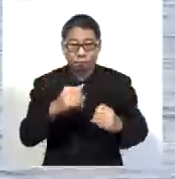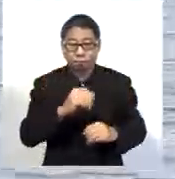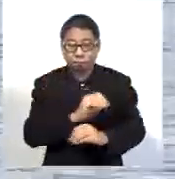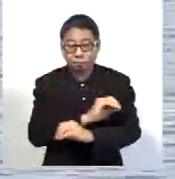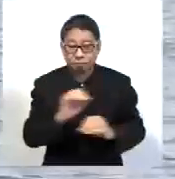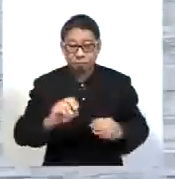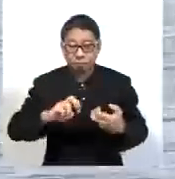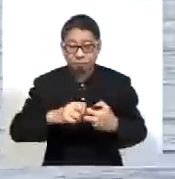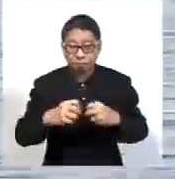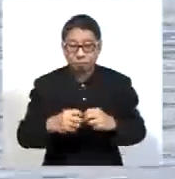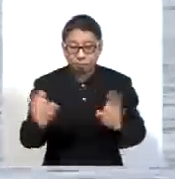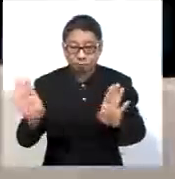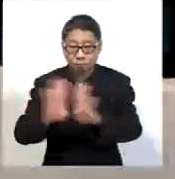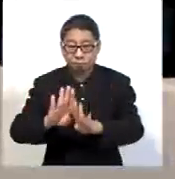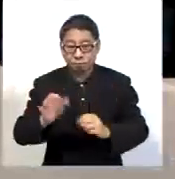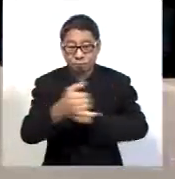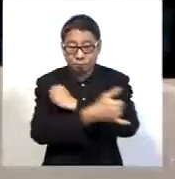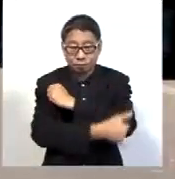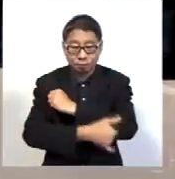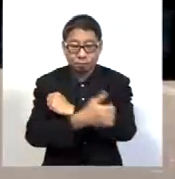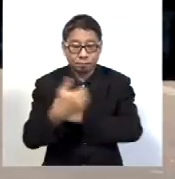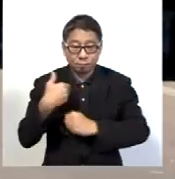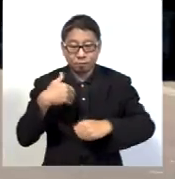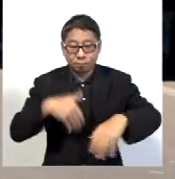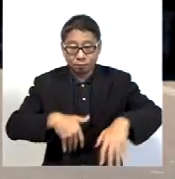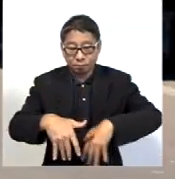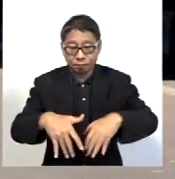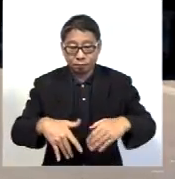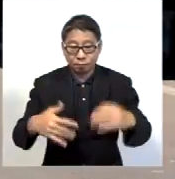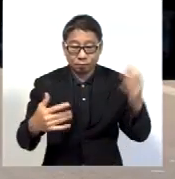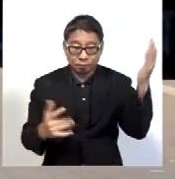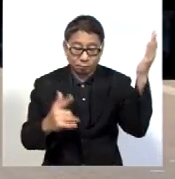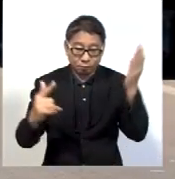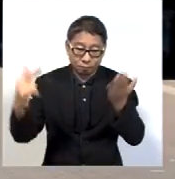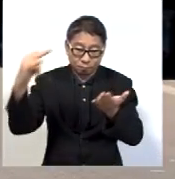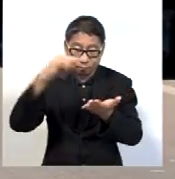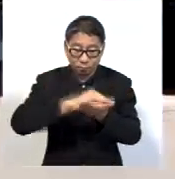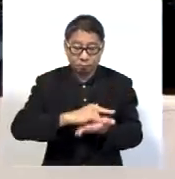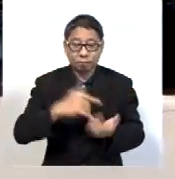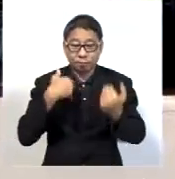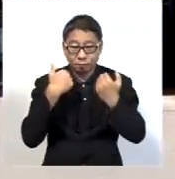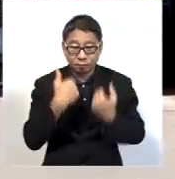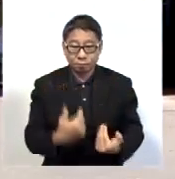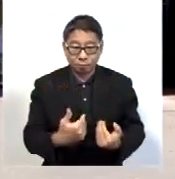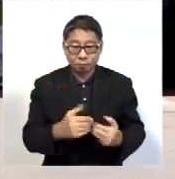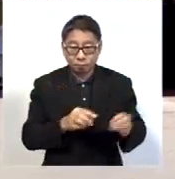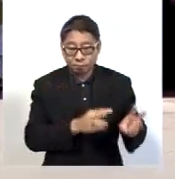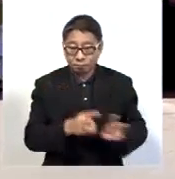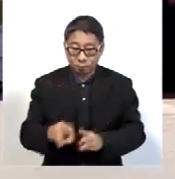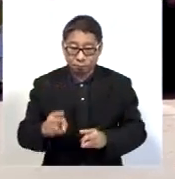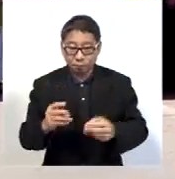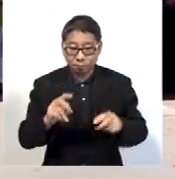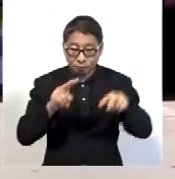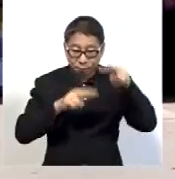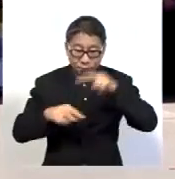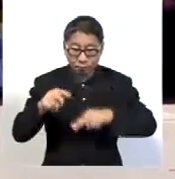จะไม่ได้มีการปิดประเทศเพราะว่ายังมีพี่น้องประชาชนที่อยู่ในต่างประเทศเนี่ยทยอยเดินทางเข้ามาอยู่แต่มาตรการในการคัดกรองค